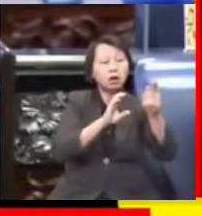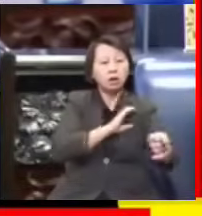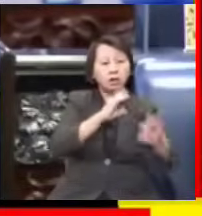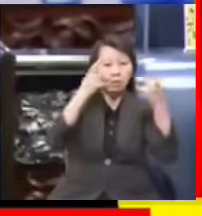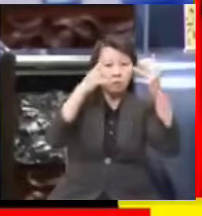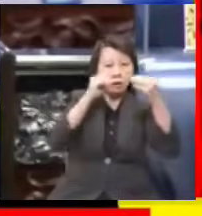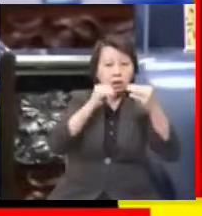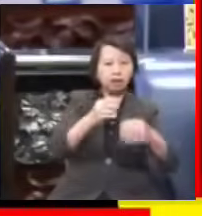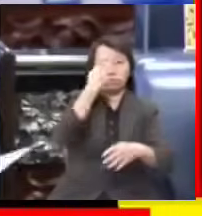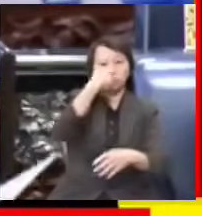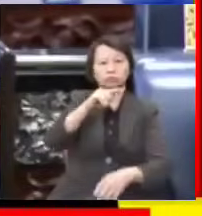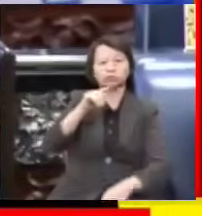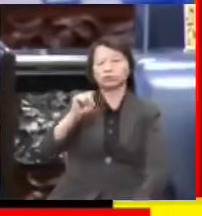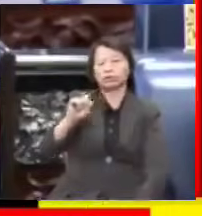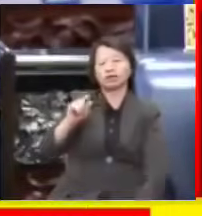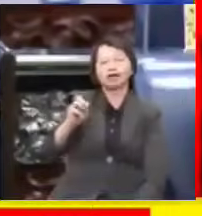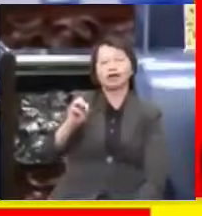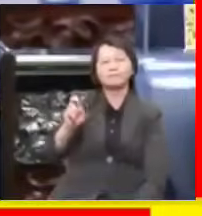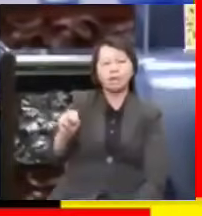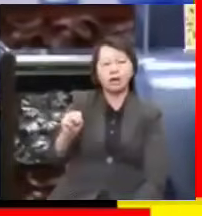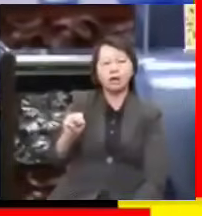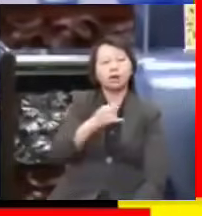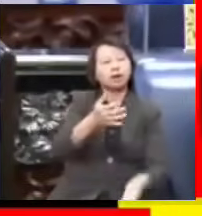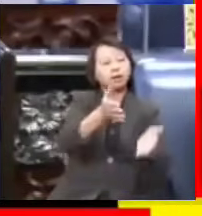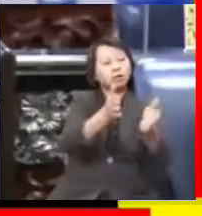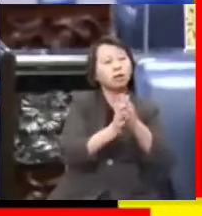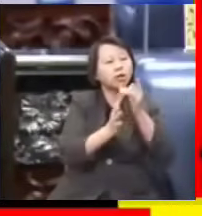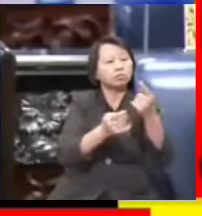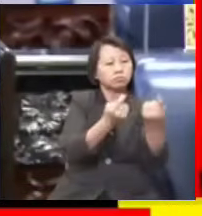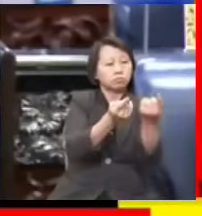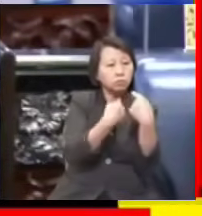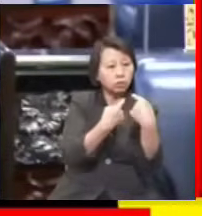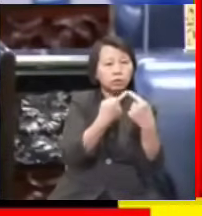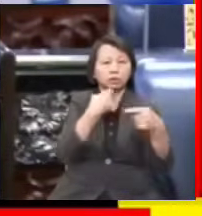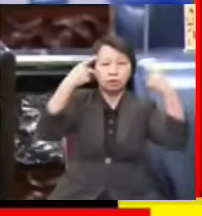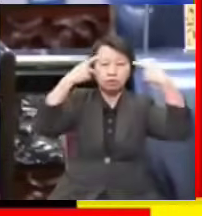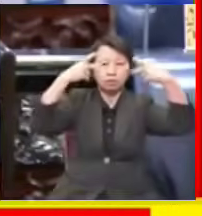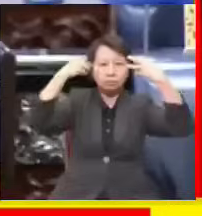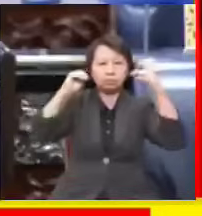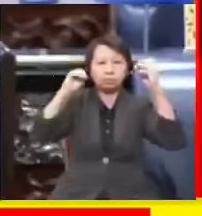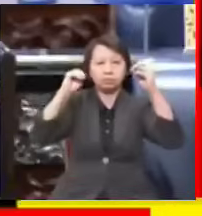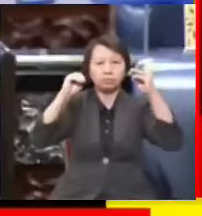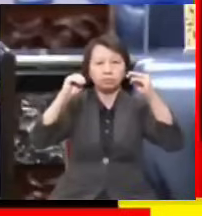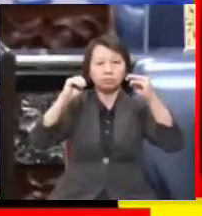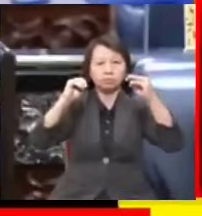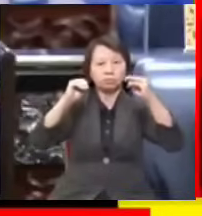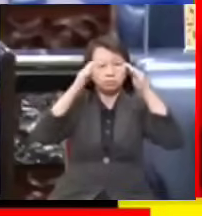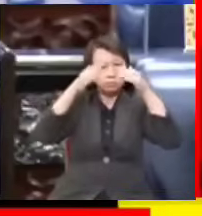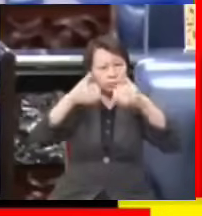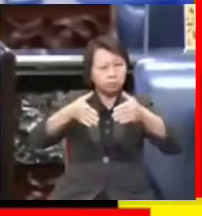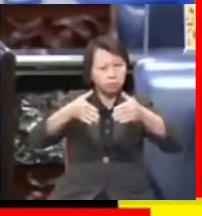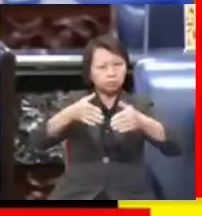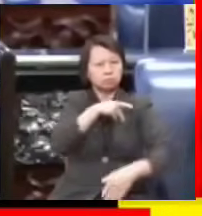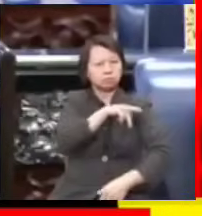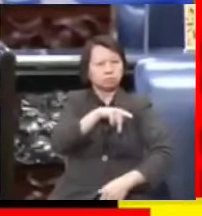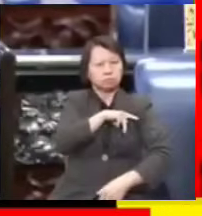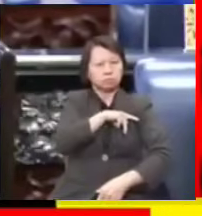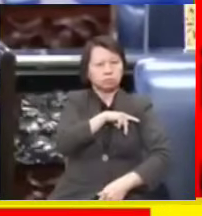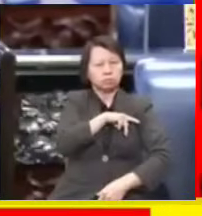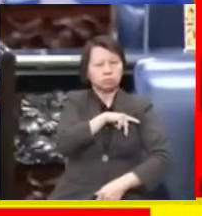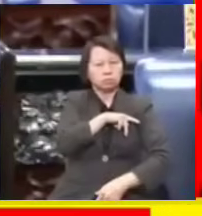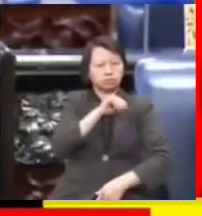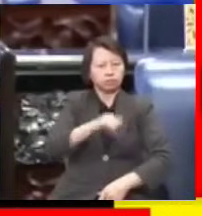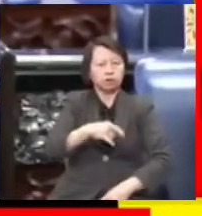Perdana Menteri menyaman Bloomberg. Jadi saya mohon jawapan yang tegas dan tuntas daripada Perdana Menteri, tekanan secara peribadi daripada Perdana